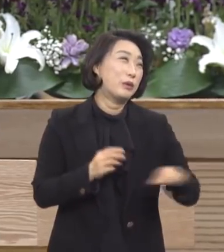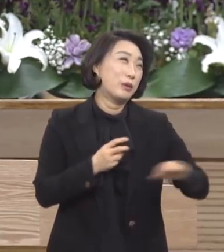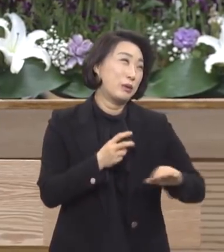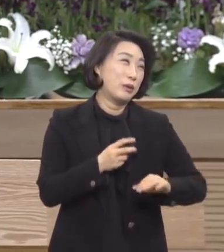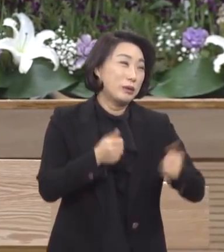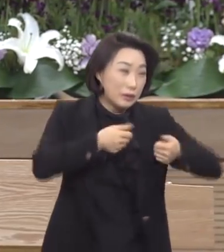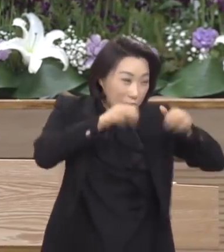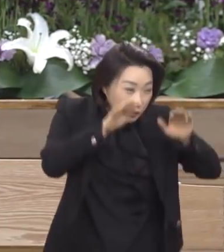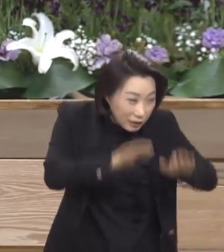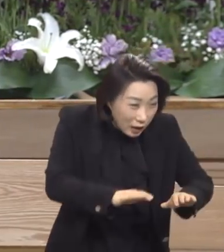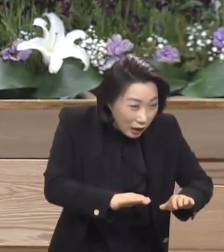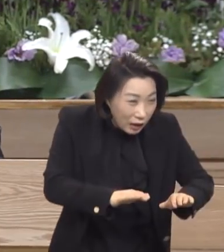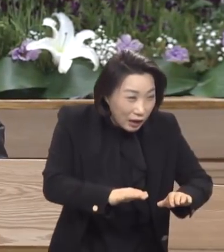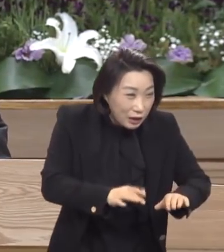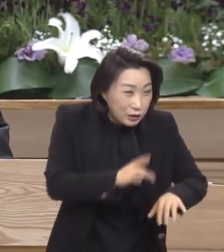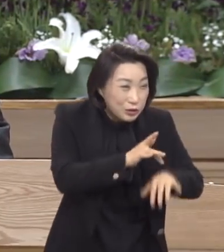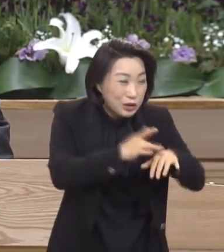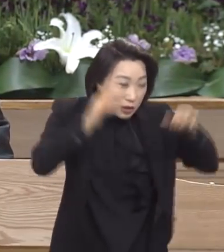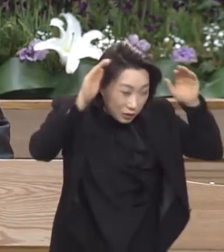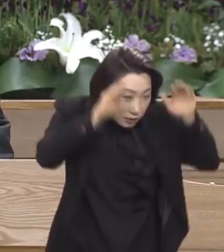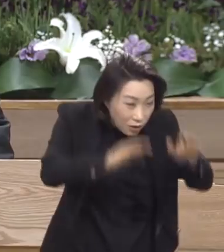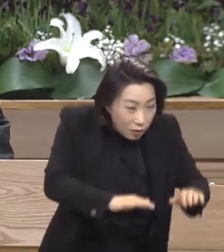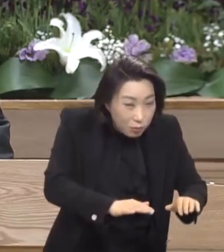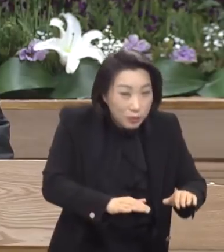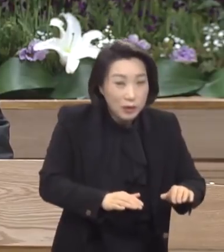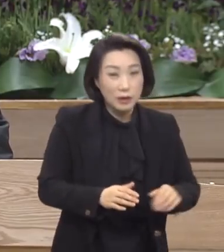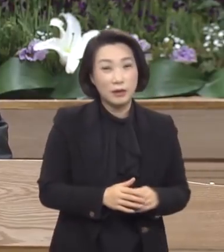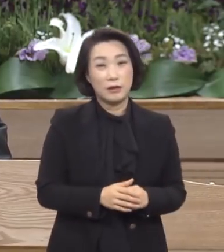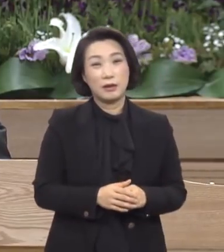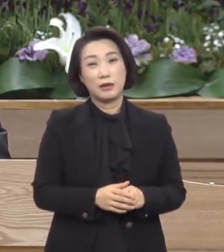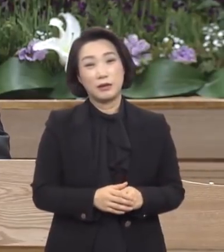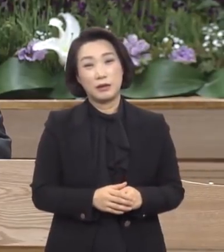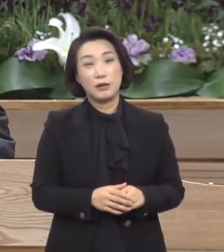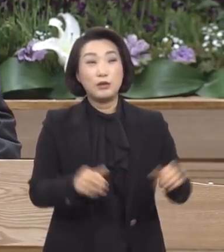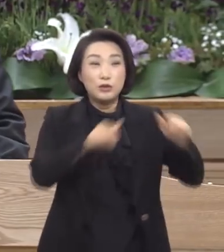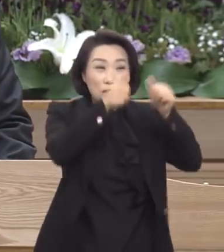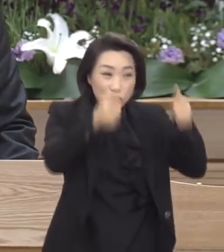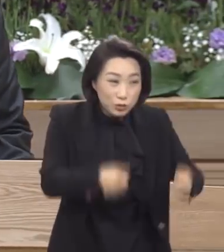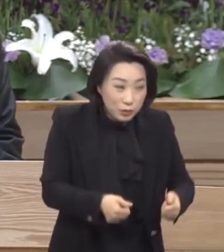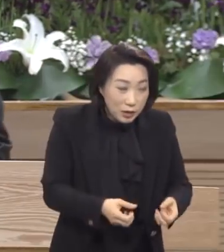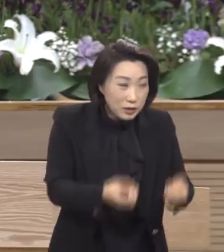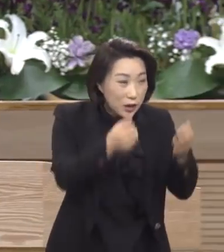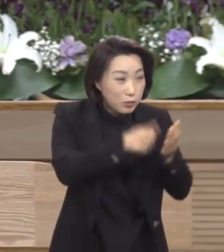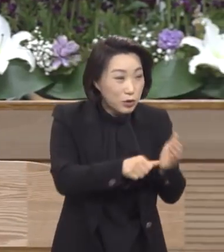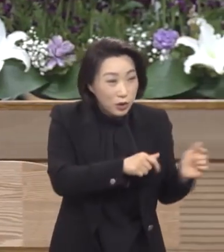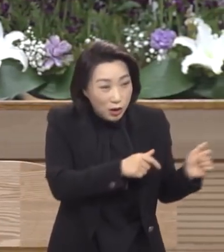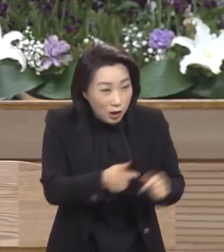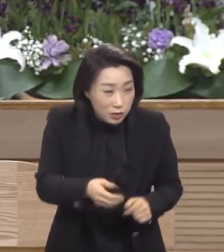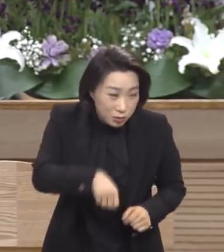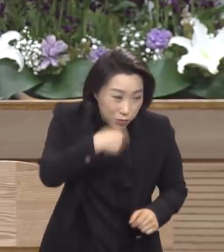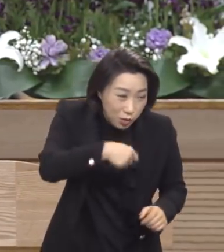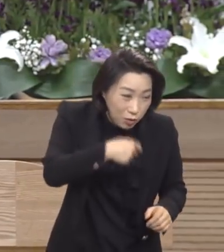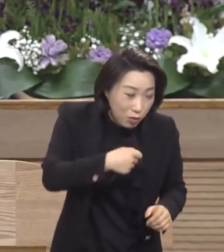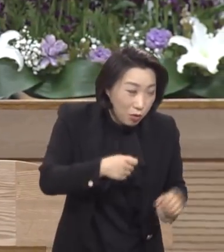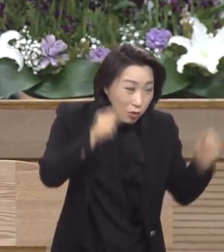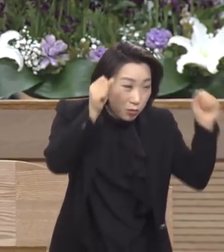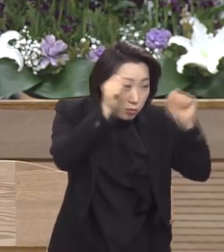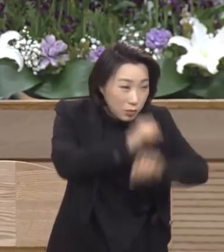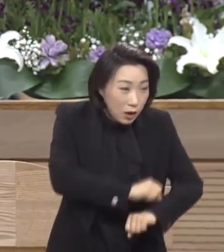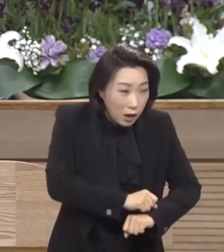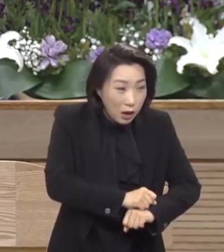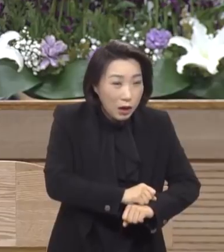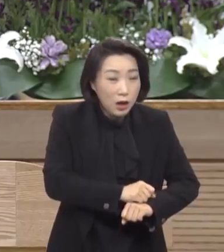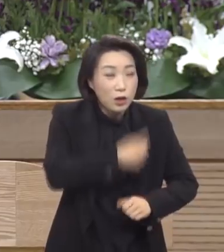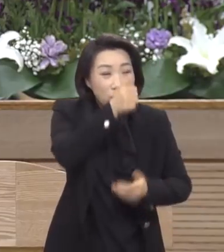제사 지내 귀신에게 경배하고 우상의 제물을 먹고